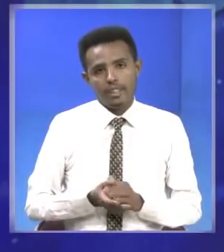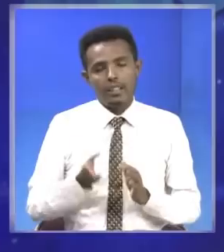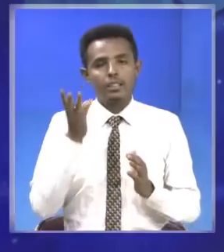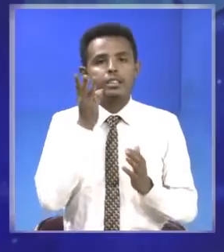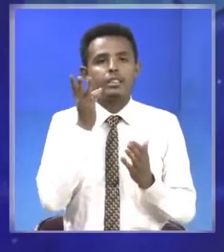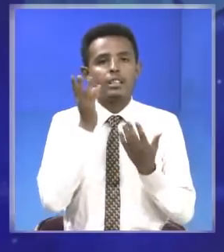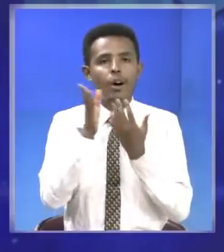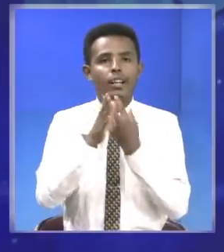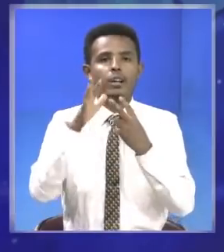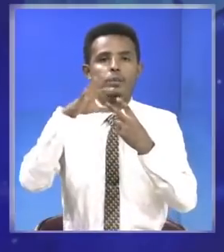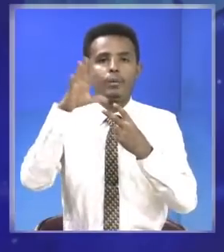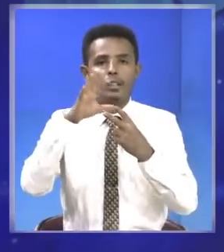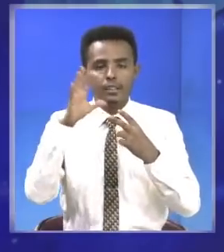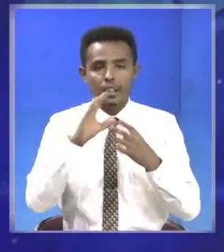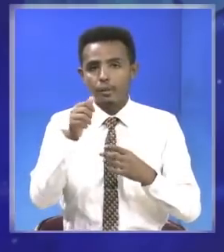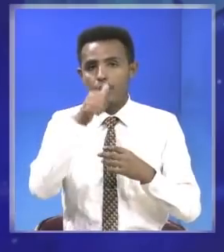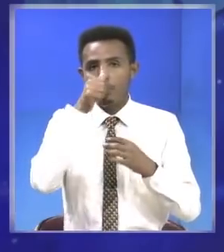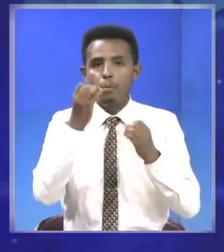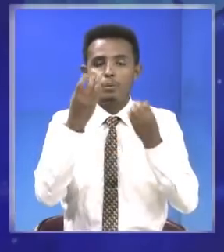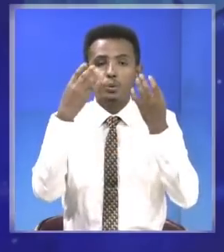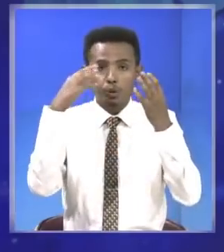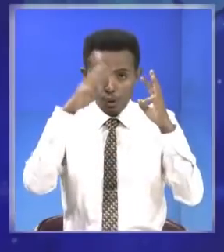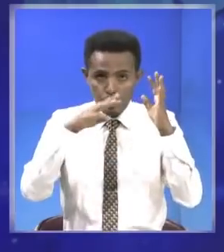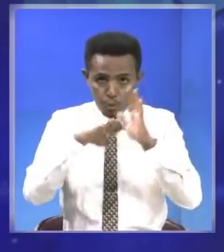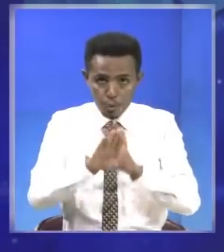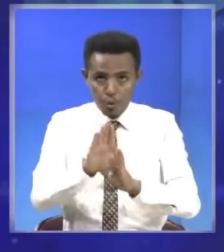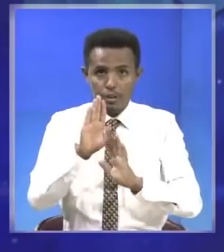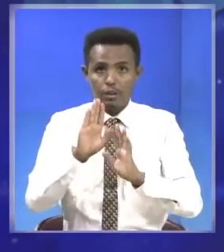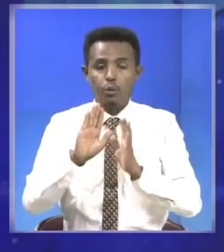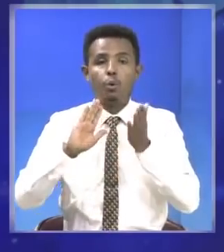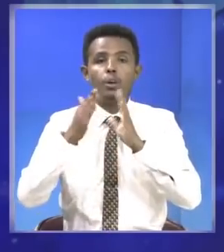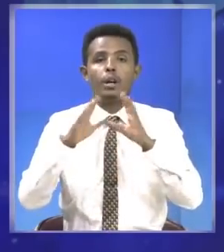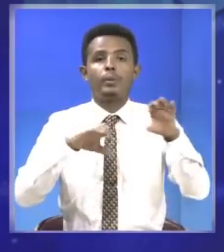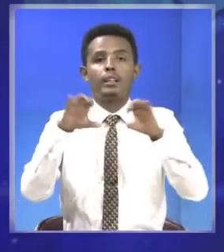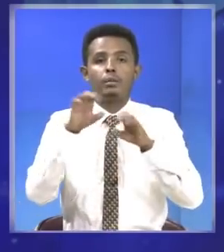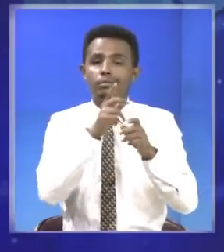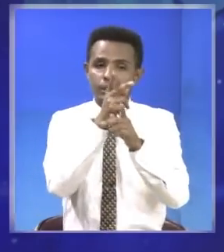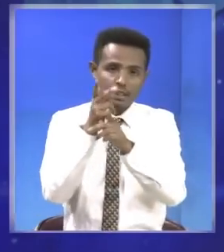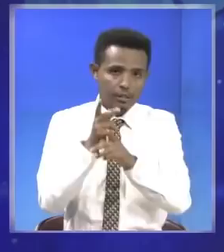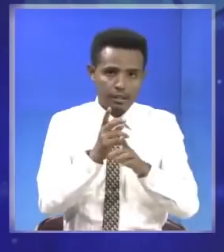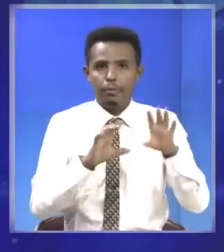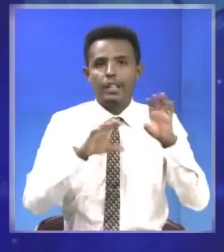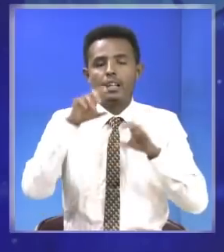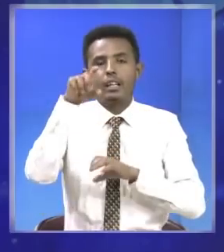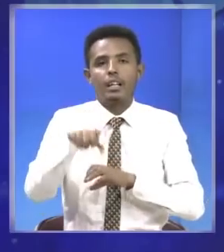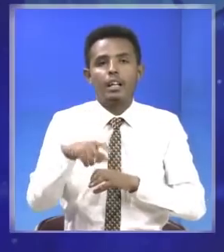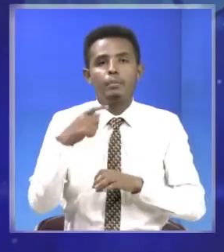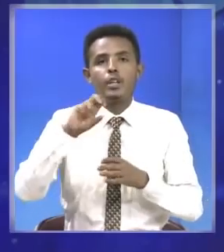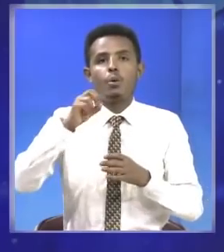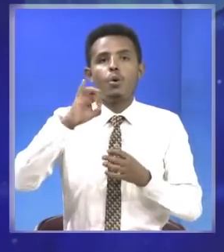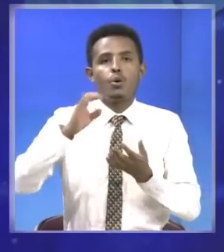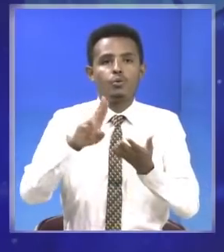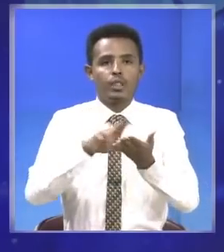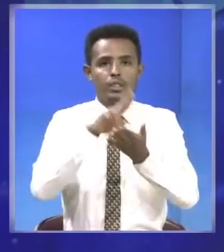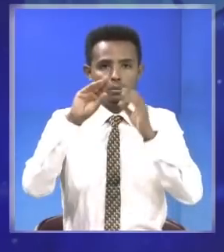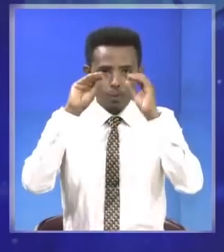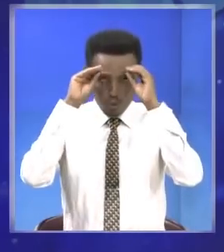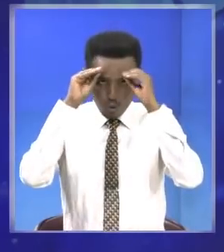ስድስተኛው ሀገራዊ ምርጫ ኢትዮጵያ በብዙ ችግሮች ውስጥ ሆና የሚከናወን በመሆኑ ጥንቃቄ ሊደረግበት እንደሚገባ የወሎ ዩኒቨርሲቲ ምሁራን